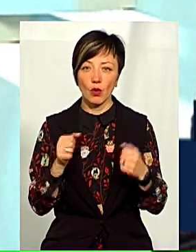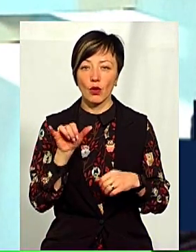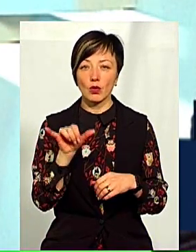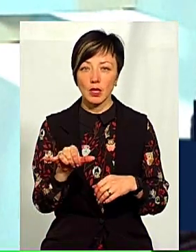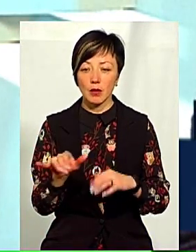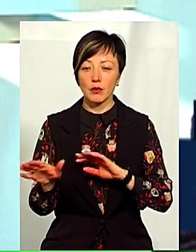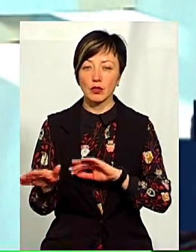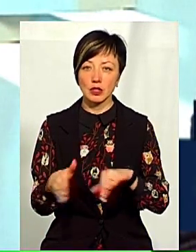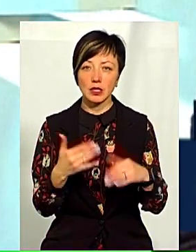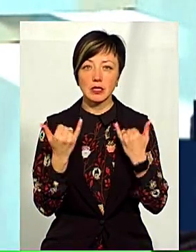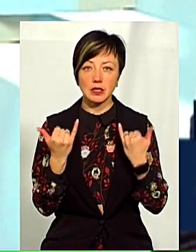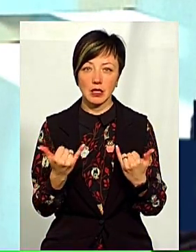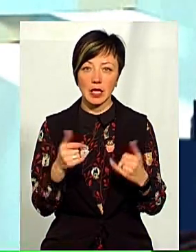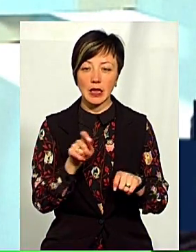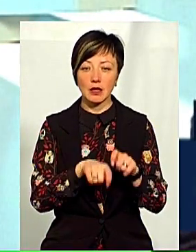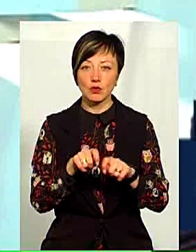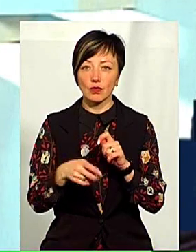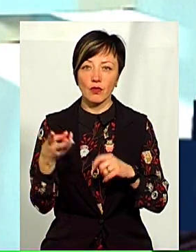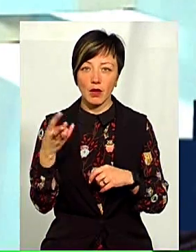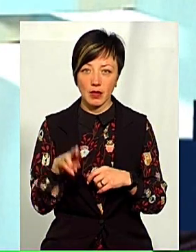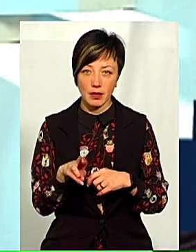вони пройшли зараз тестування